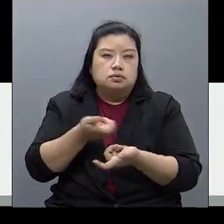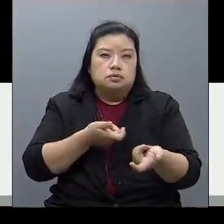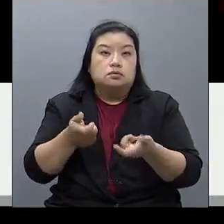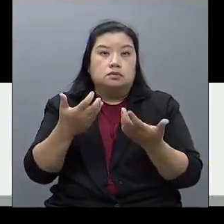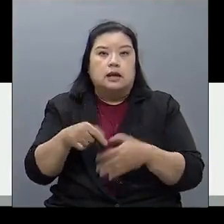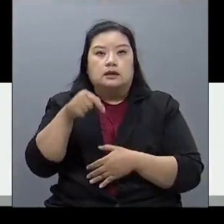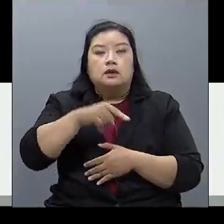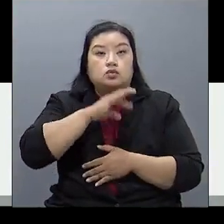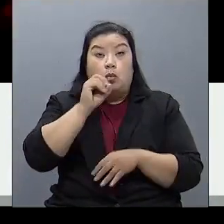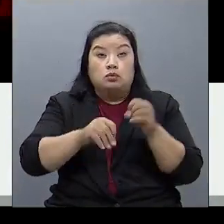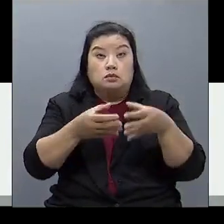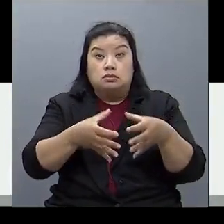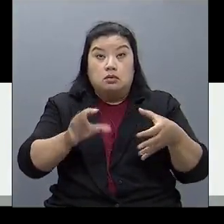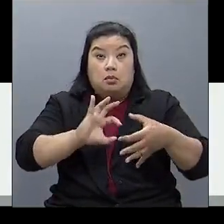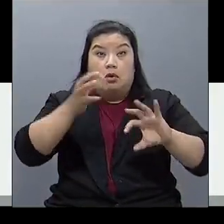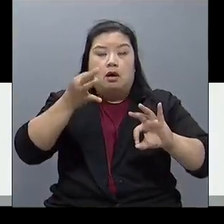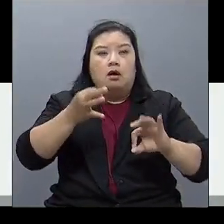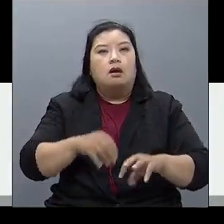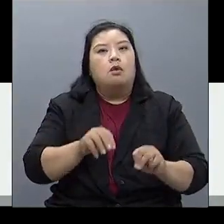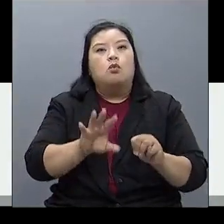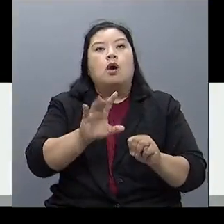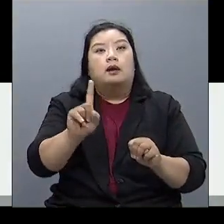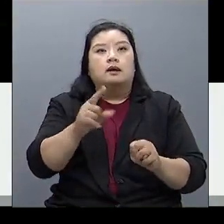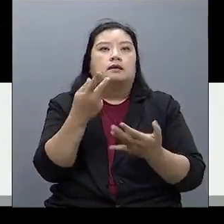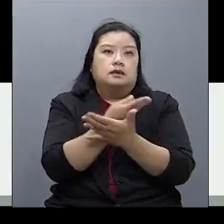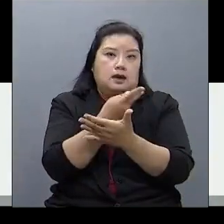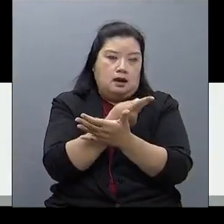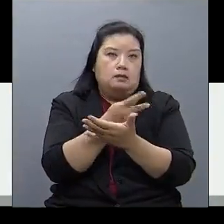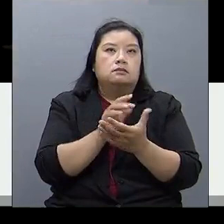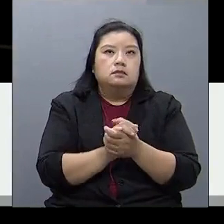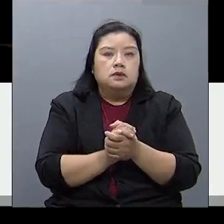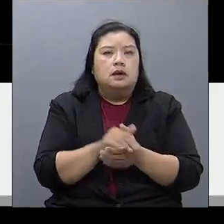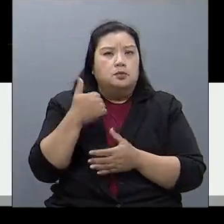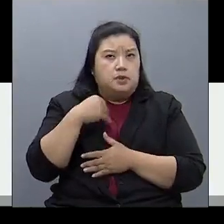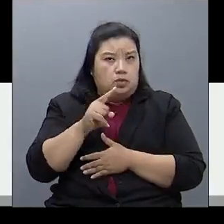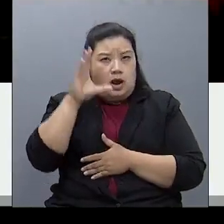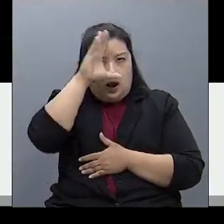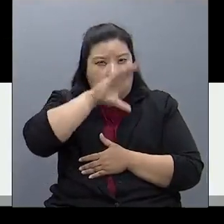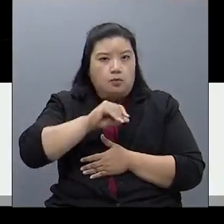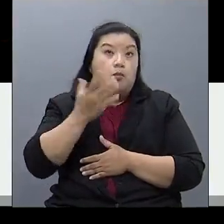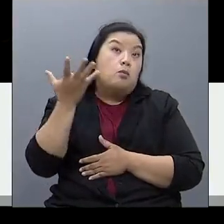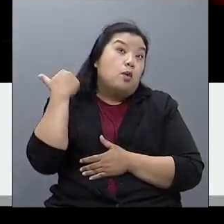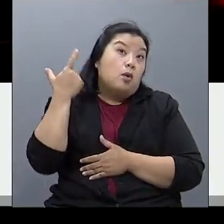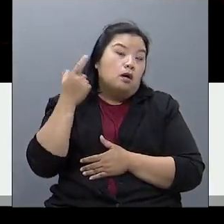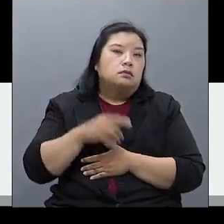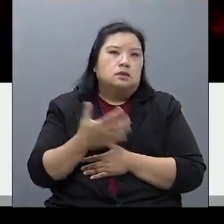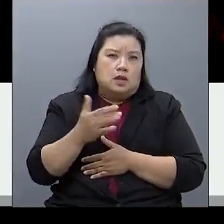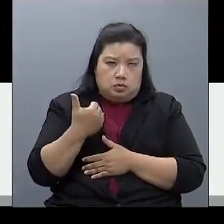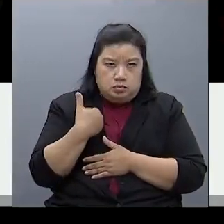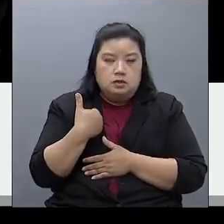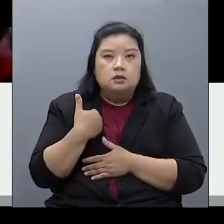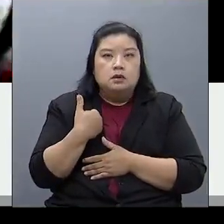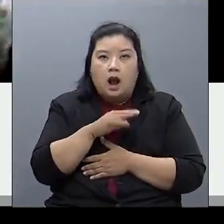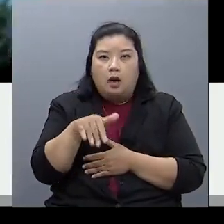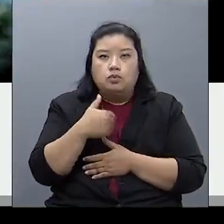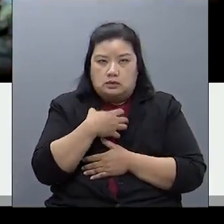อขยะเชิงเขาทองหมู่5ตำบลแก่งเซียนอำเภอเมืองกาญจนบุรีเหตุการณ์เกิดขึ้นเมื่อคืนนี้นะคะเป็นความพยายามเพื่อที่